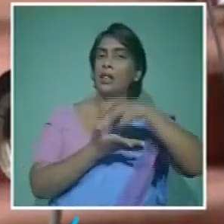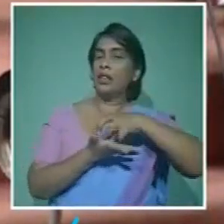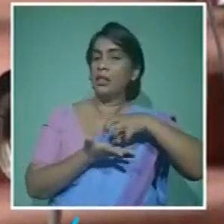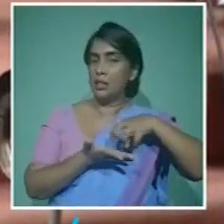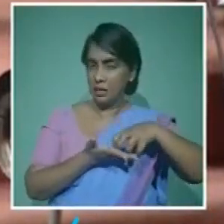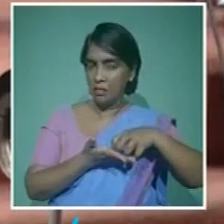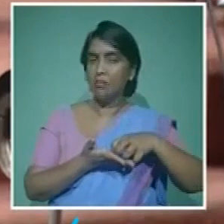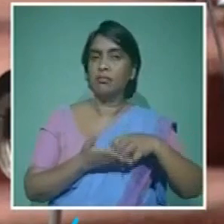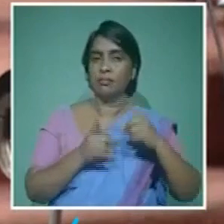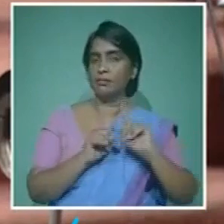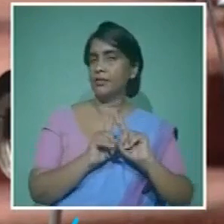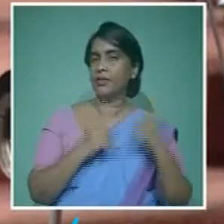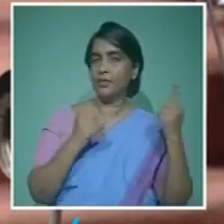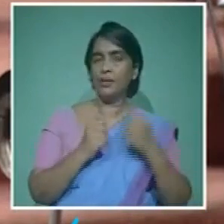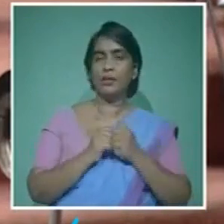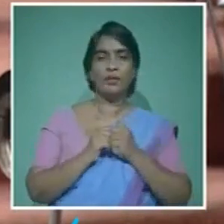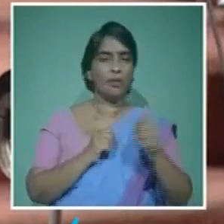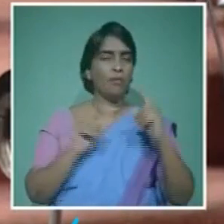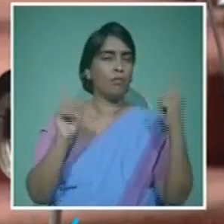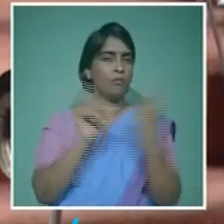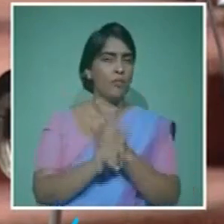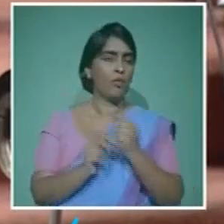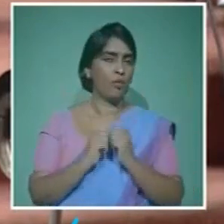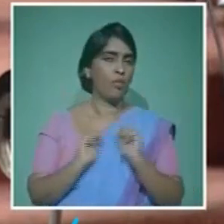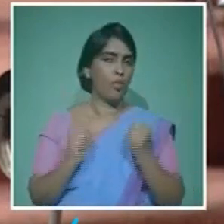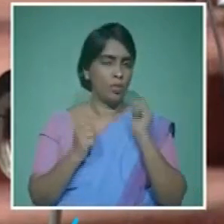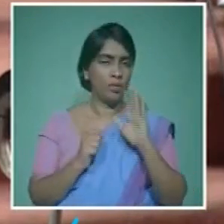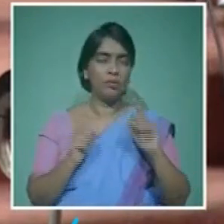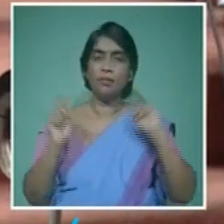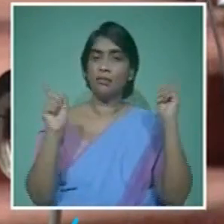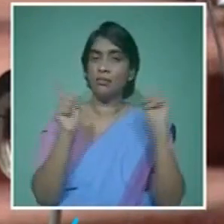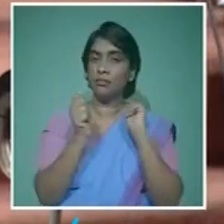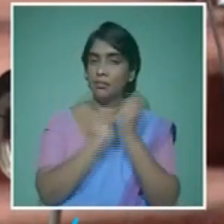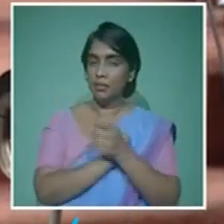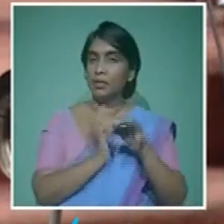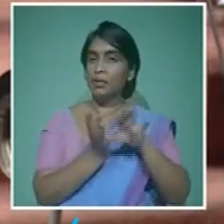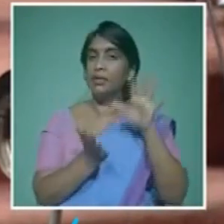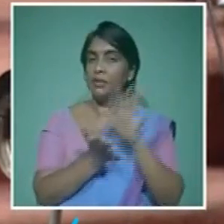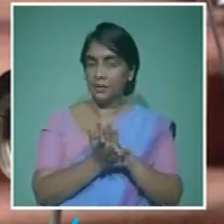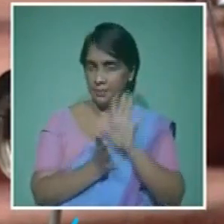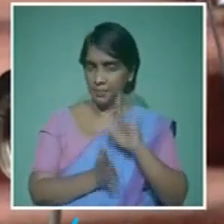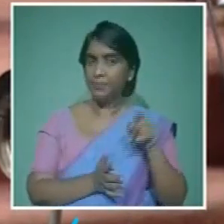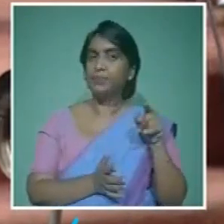முயற்சிகள் எடுக்கப்படுகின்றது. ஏறக்குறைய அதை மாற்ற வேண்டும் என்ற முடிவும் எடுக்கப்பட்டிருக்கின்றது.